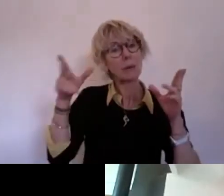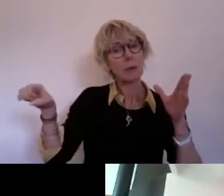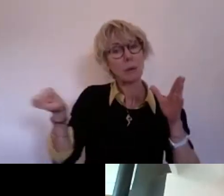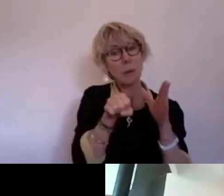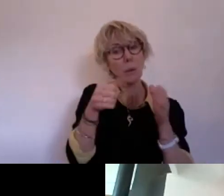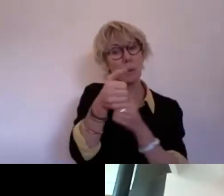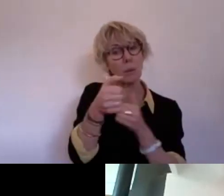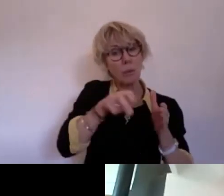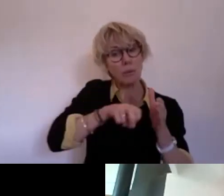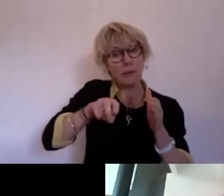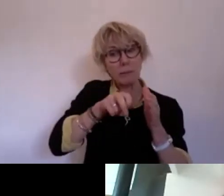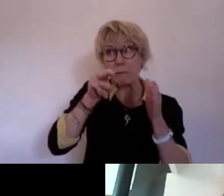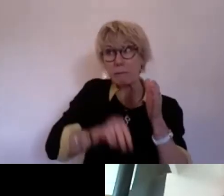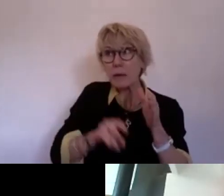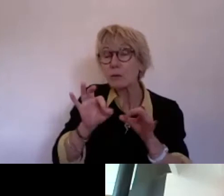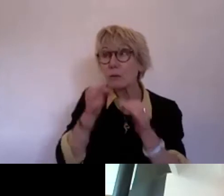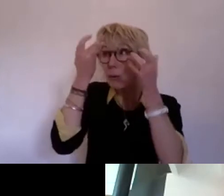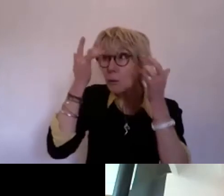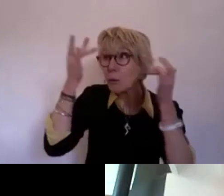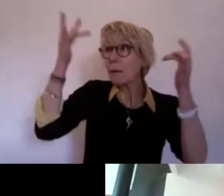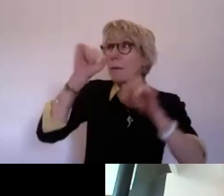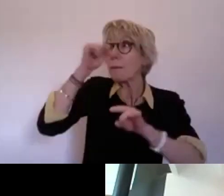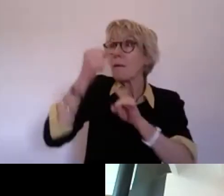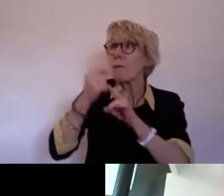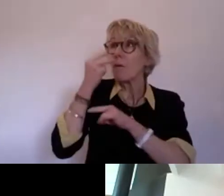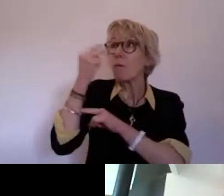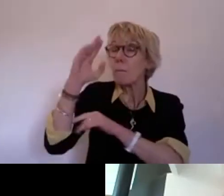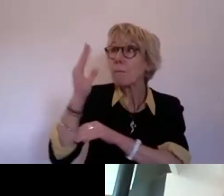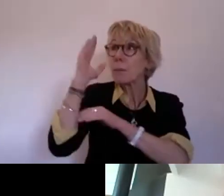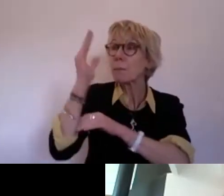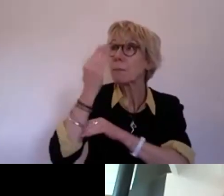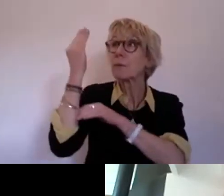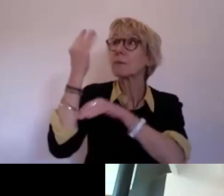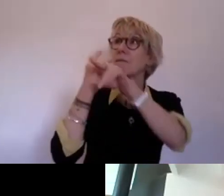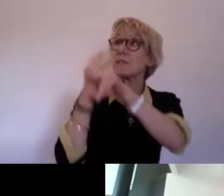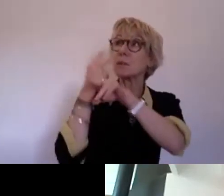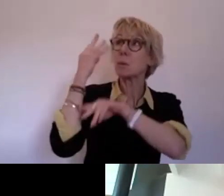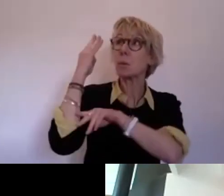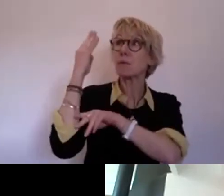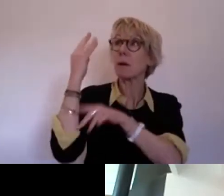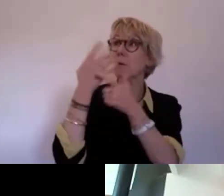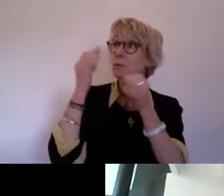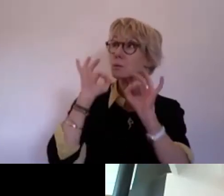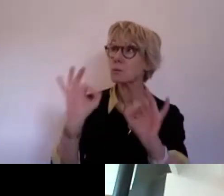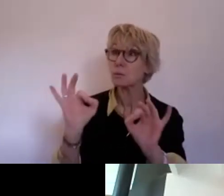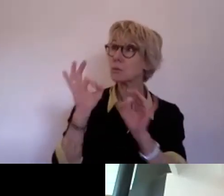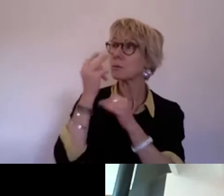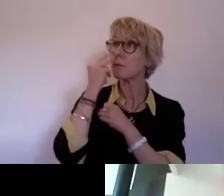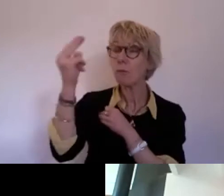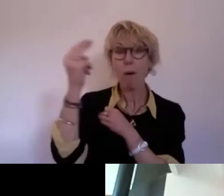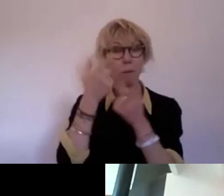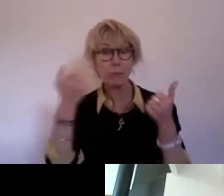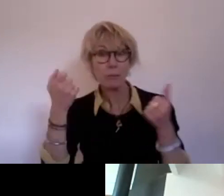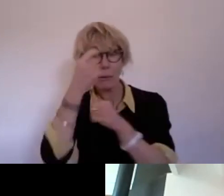donc, on a pu découvrir pour la première fois les visioconférences et les conférences qui étaient proposées avec les différents